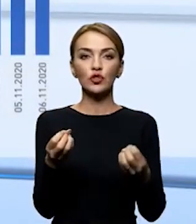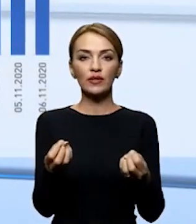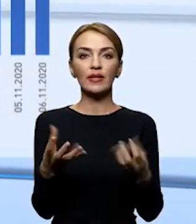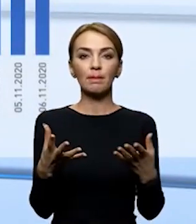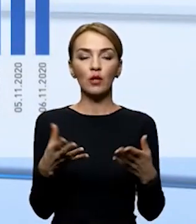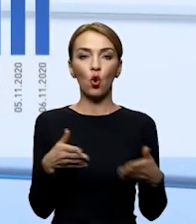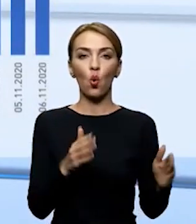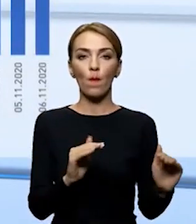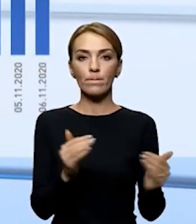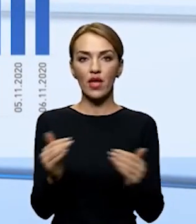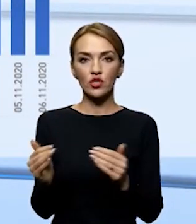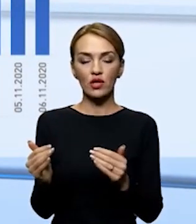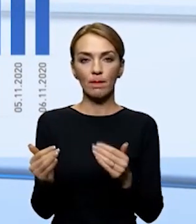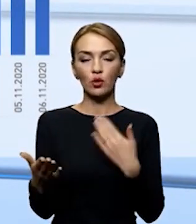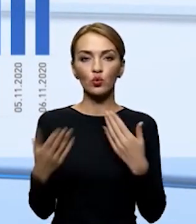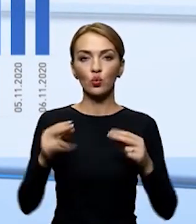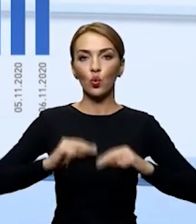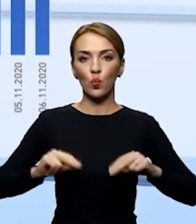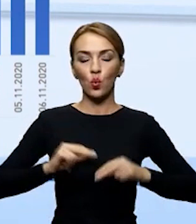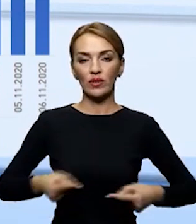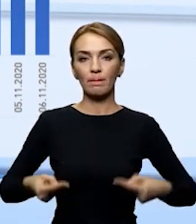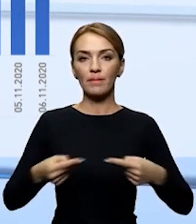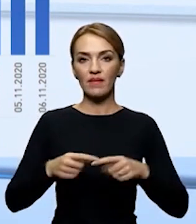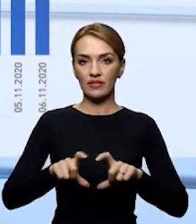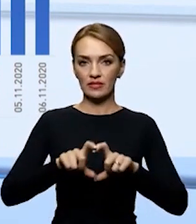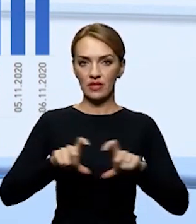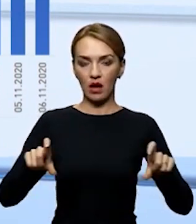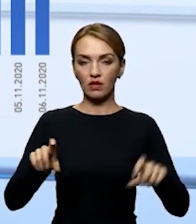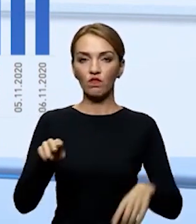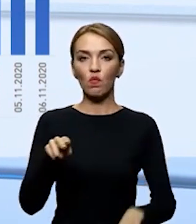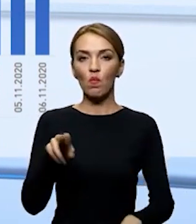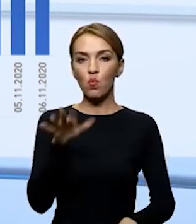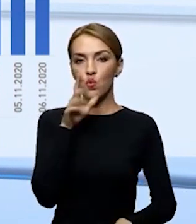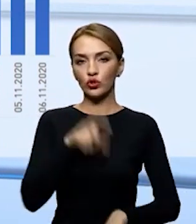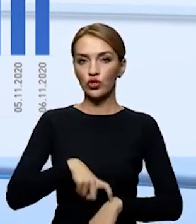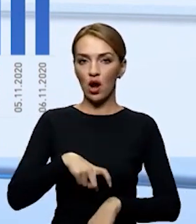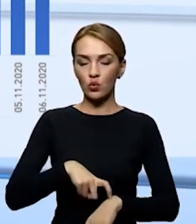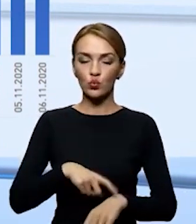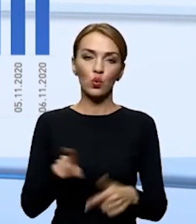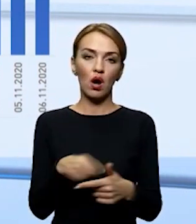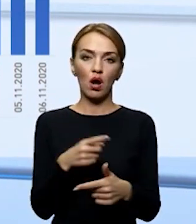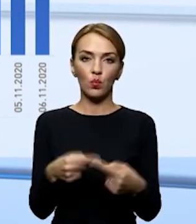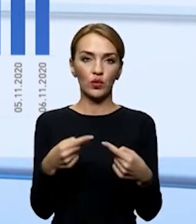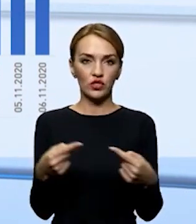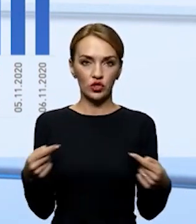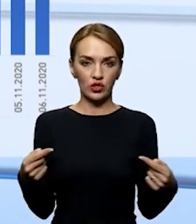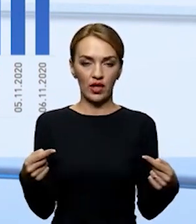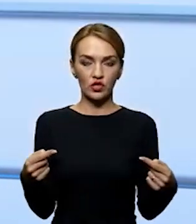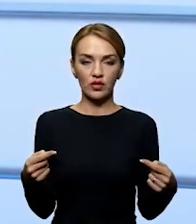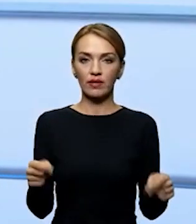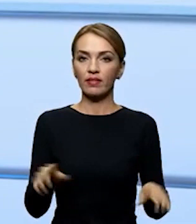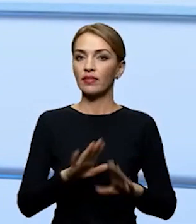чіткими обмеженнями щодо роботи певних закладів по часу або там інші якісь речі. Але не